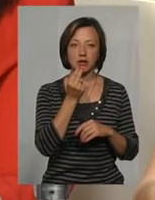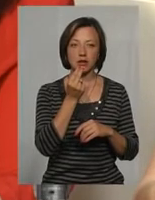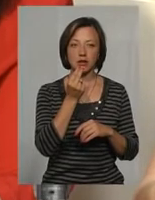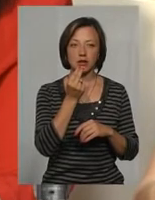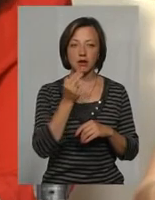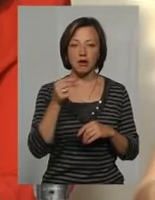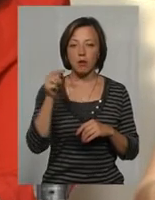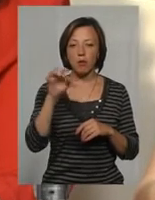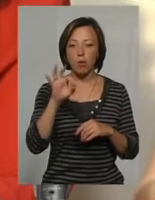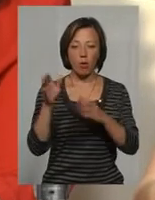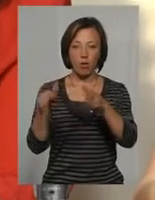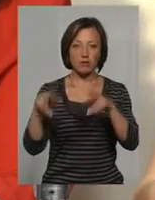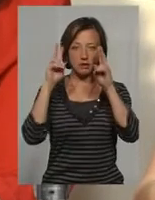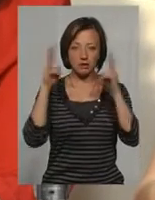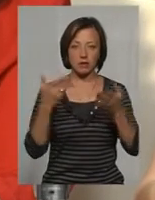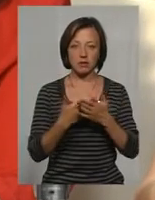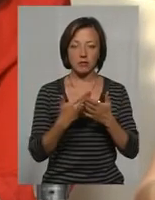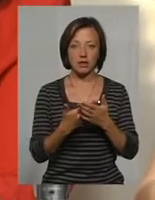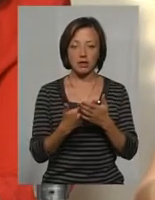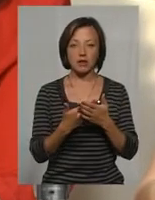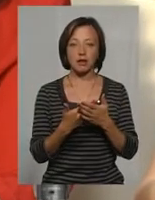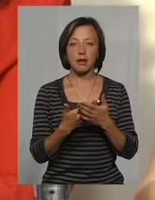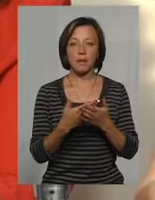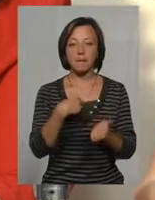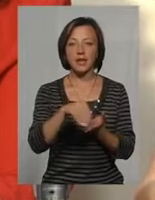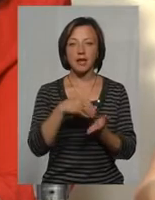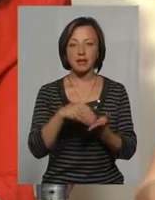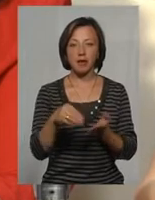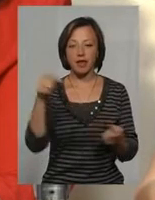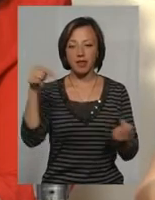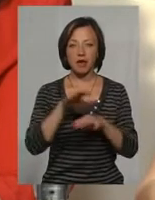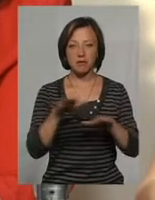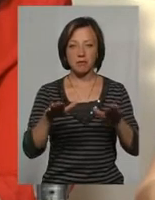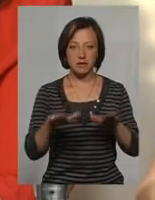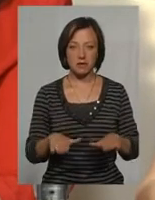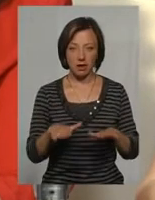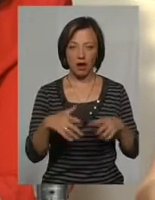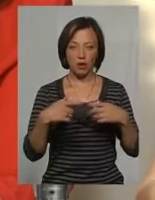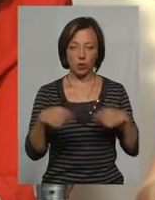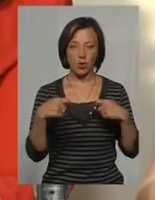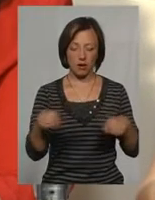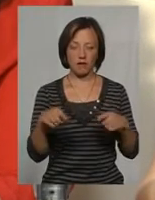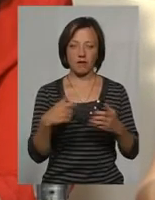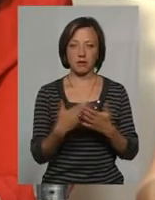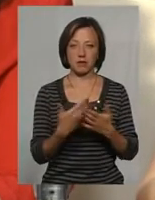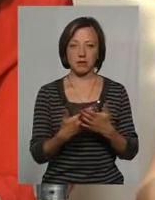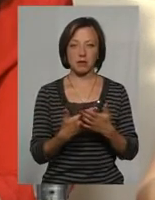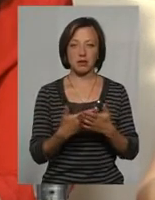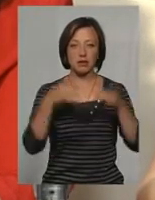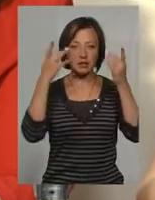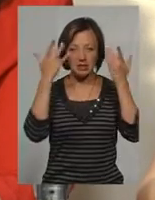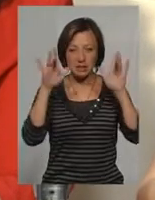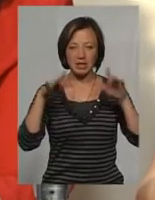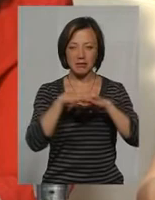інформацію про яких ми не знаємо. Тобто тих, які придбані в несанкціонованих місцях торгівлі, на